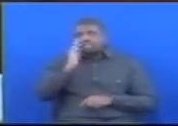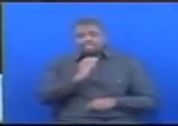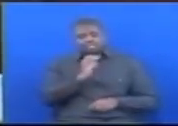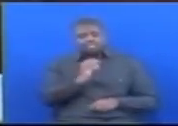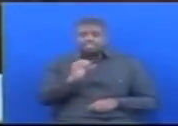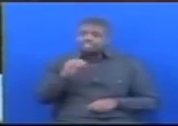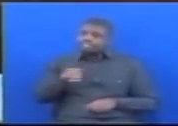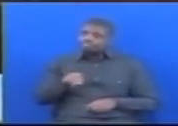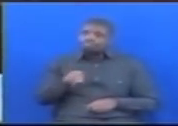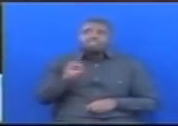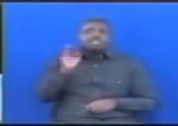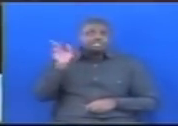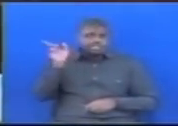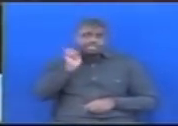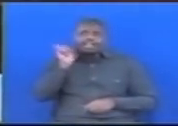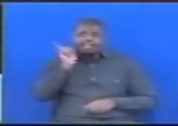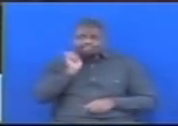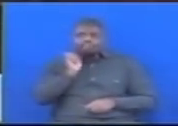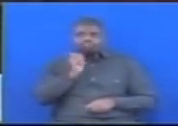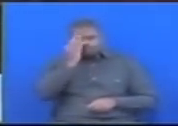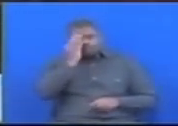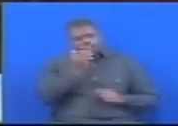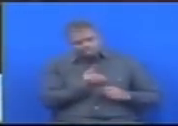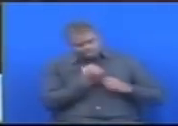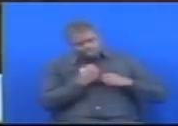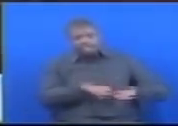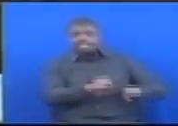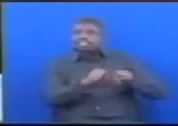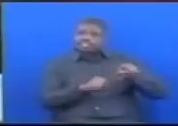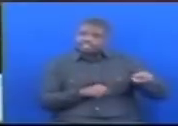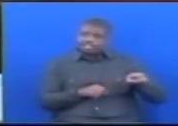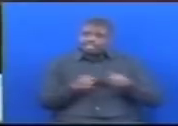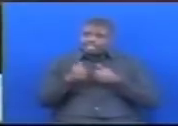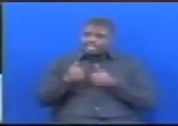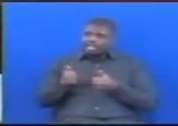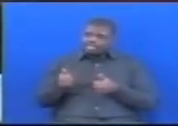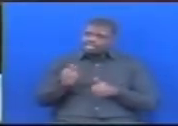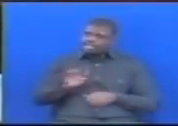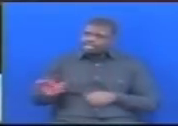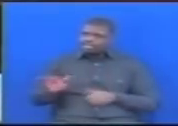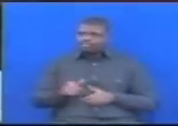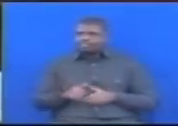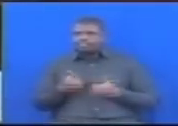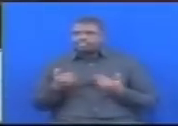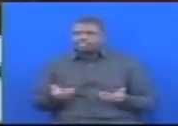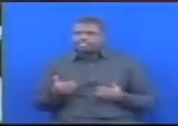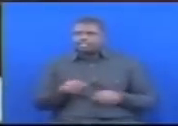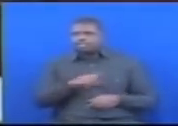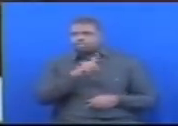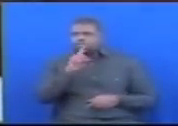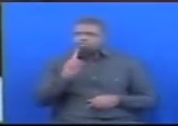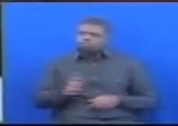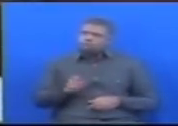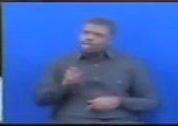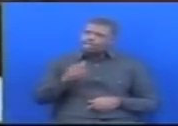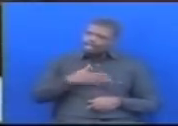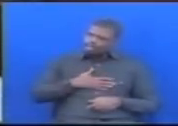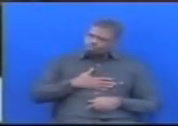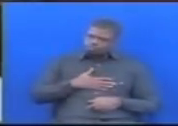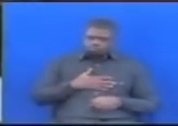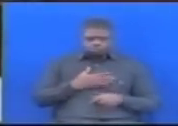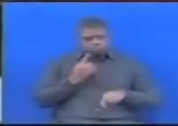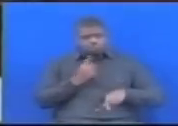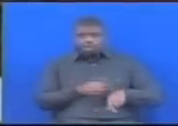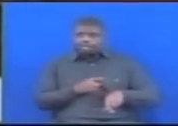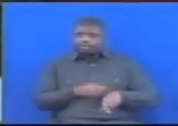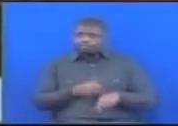sikivu. Najua itatekeleza hili kwa sababu ni ahadi yake. Sasa swali langu, kwa sababu wakati